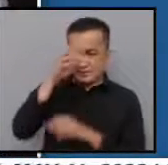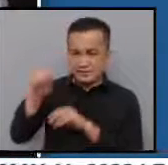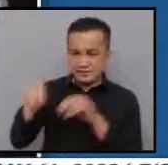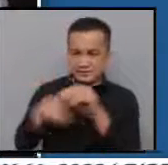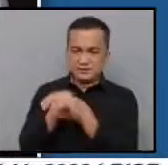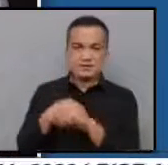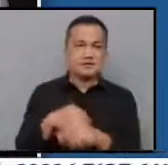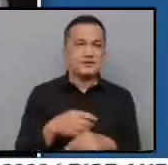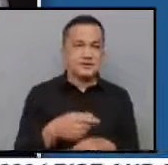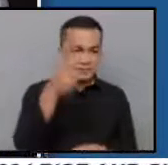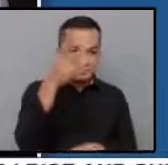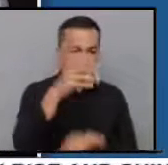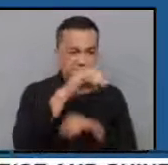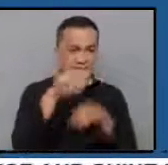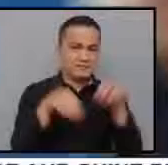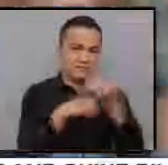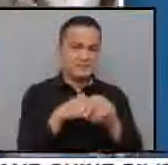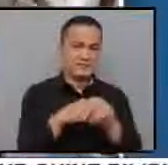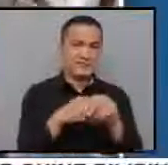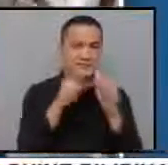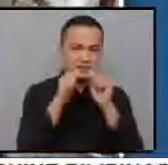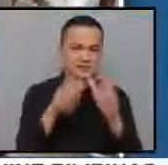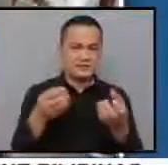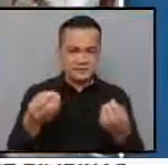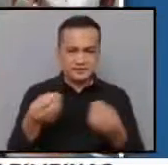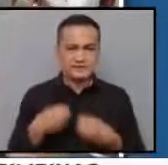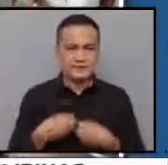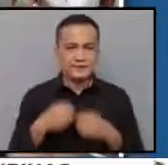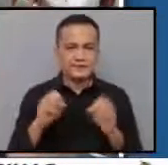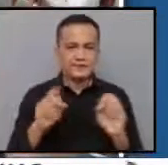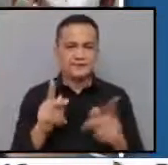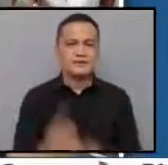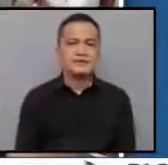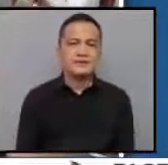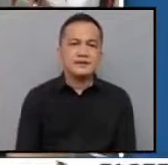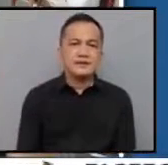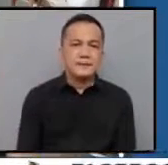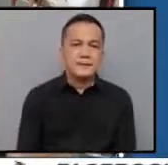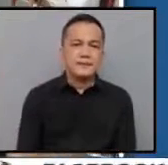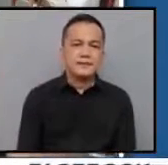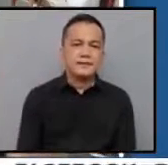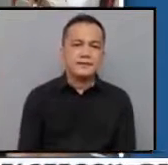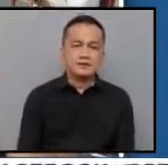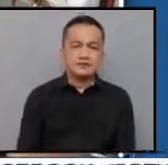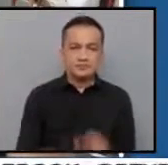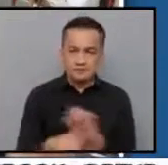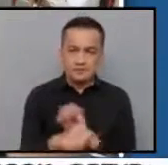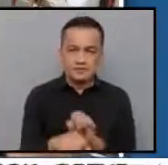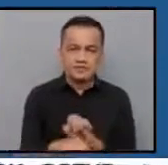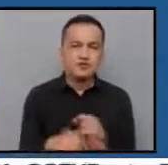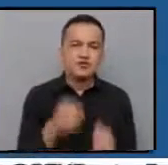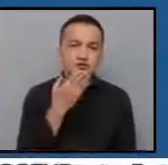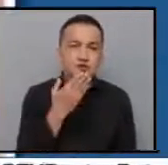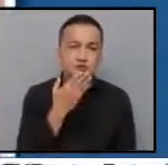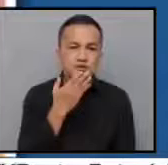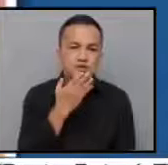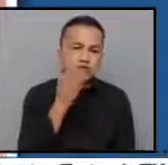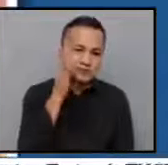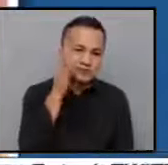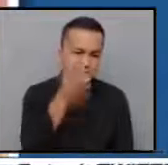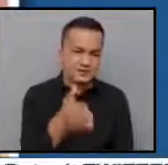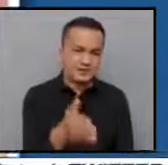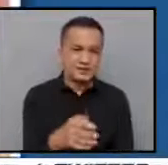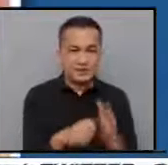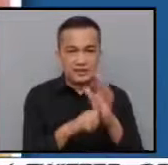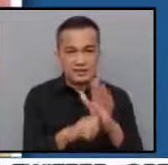na nag-bless sa akin ng mga opportunities. Lahat ng pinagsisikapan may matamis na paroroonan. Halimbawa niyan